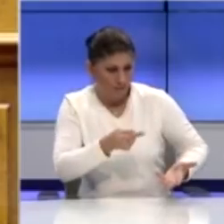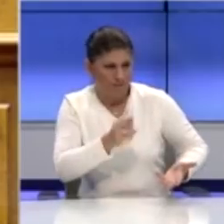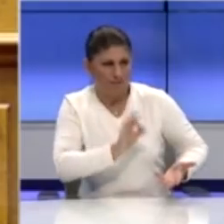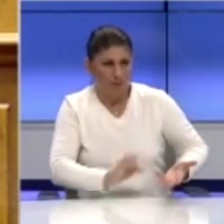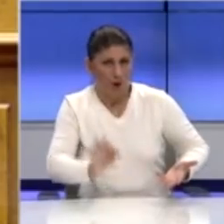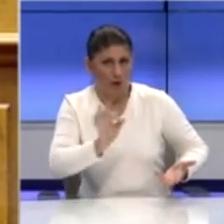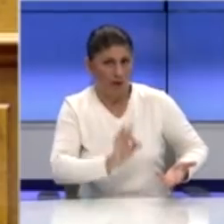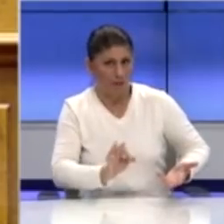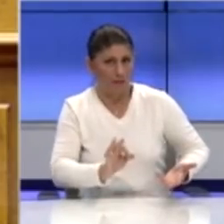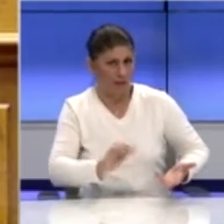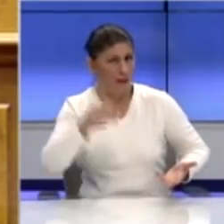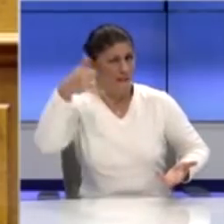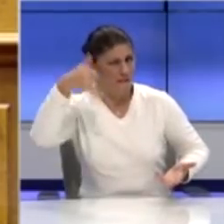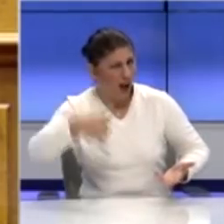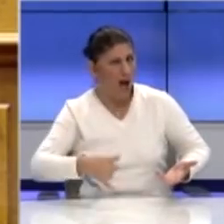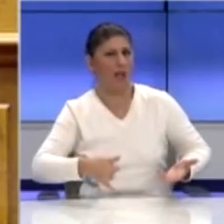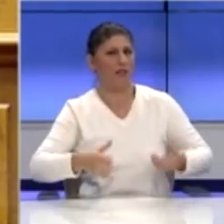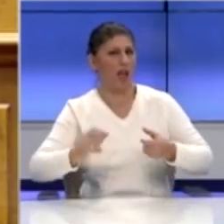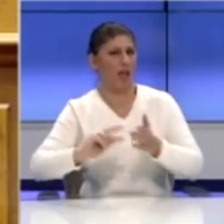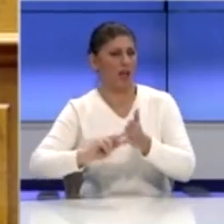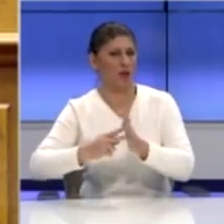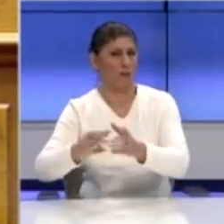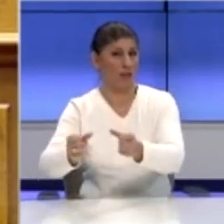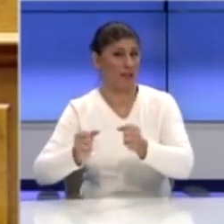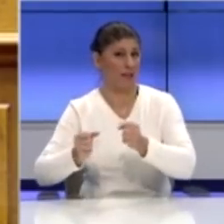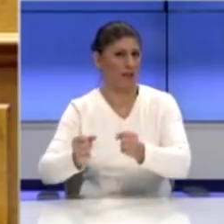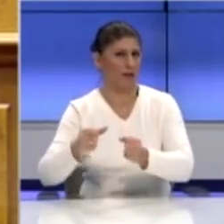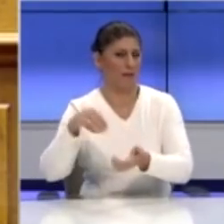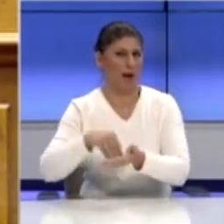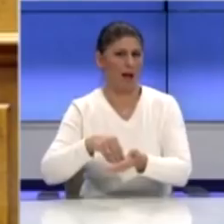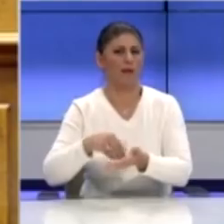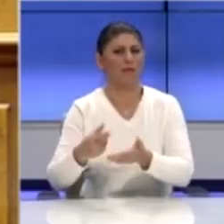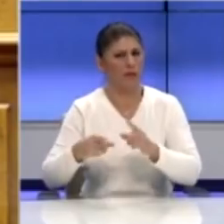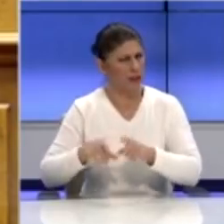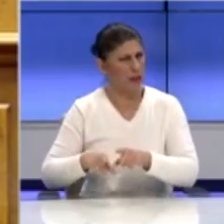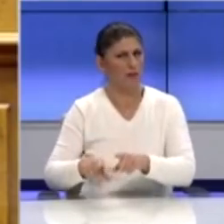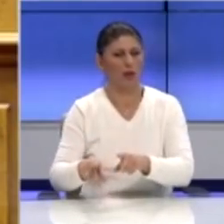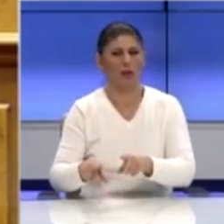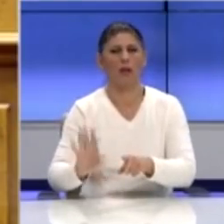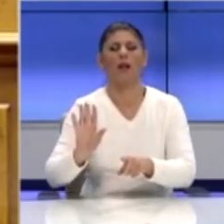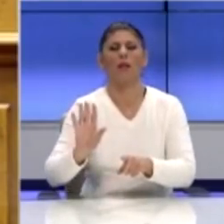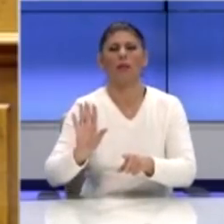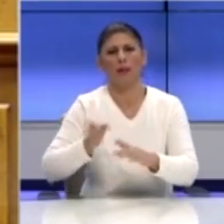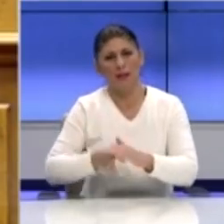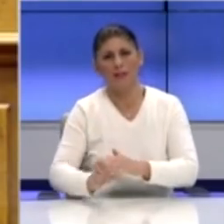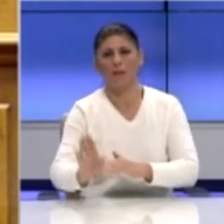νέα, ακόμα βαθύτερη οικονομική κρίση, εάν και την ίδια στιγμή βέβαια δεν είχε